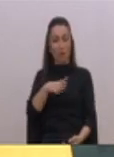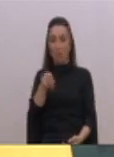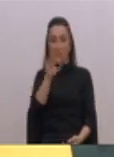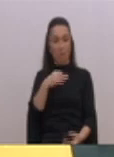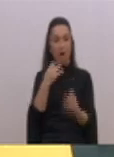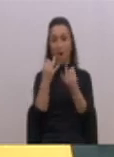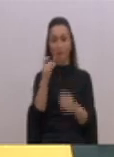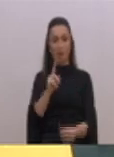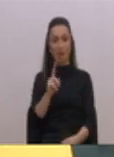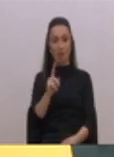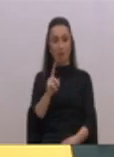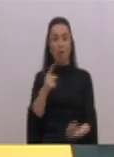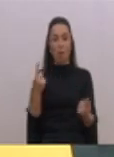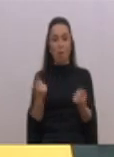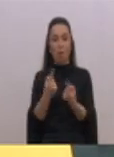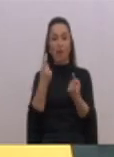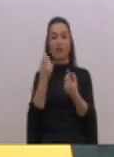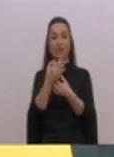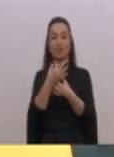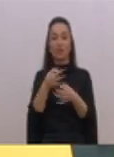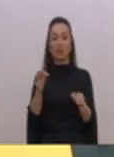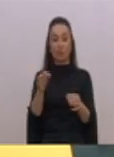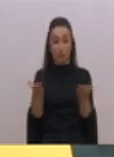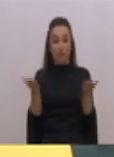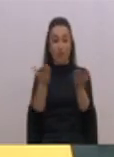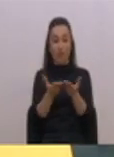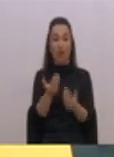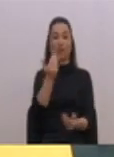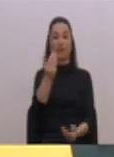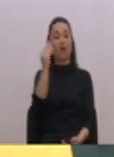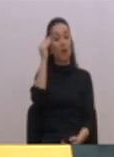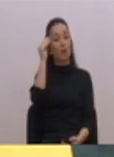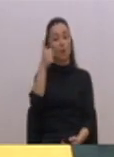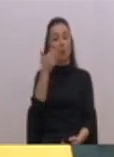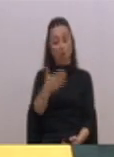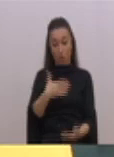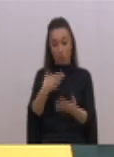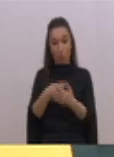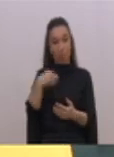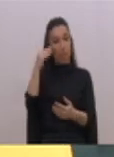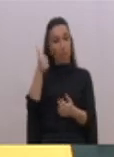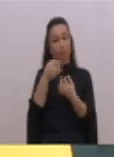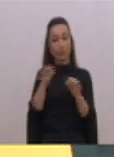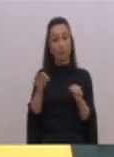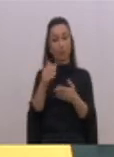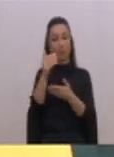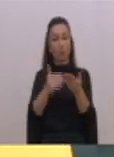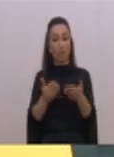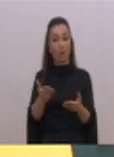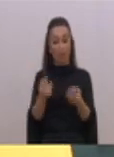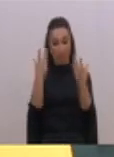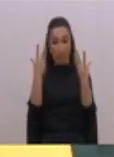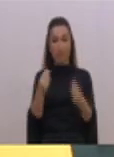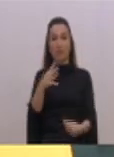აღარ ვლაპარაკობ. მაგრამ უბრალოდ დემოკრატიები რომ შევადაროთ, თქვენ როგორ წარმოგედგინათ და ჩვენ როგორი დემოკრატია ჩამოვაყალიბეთ.